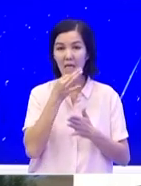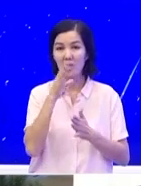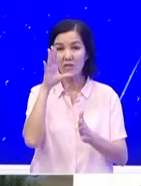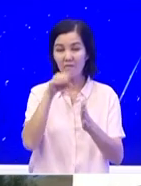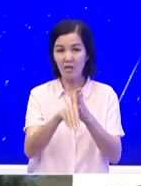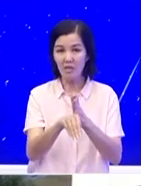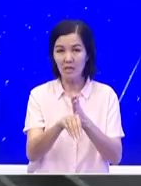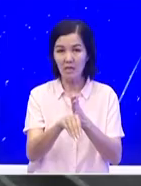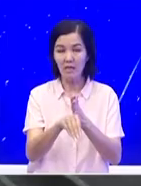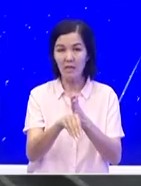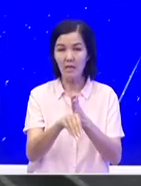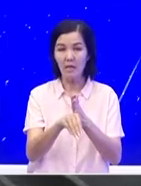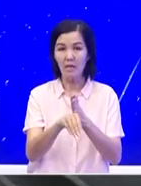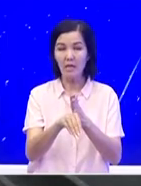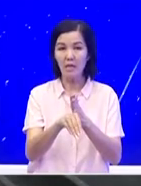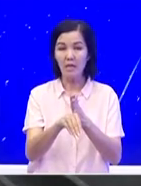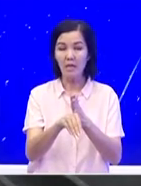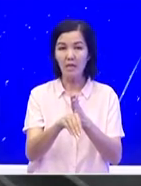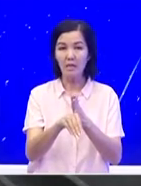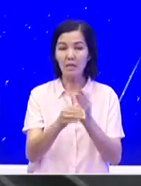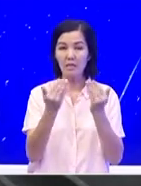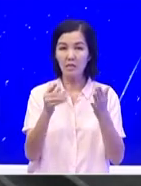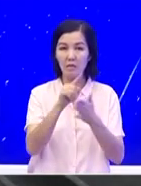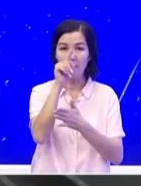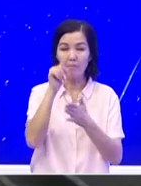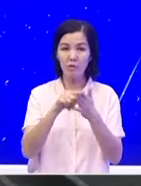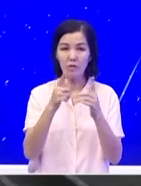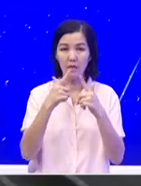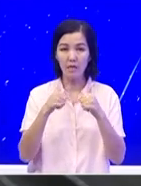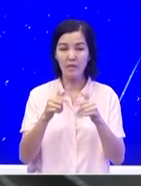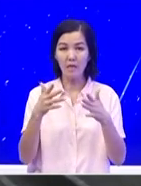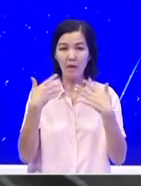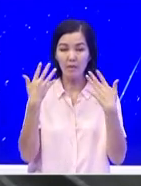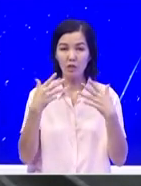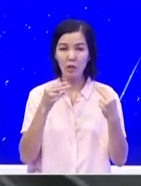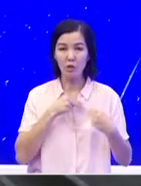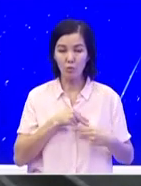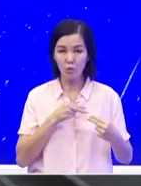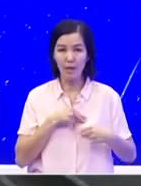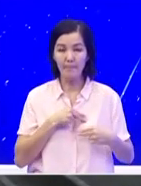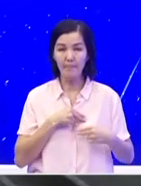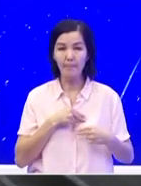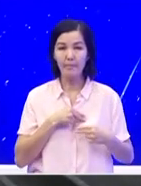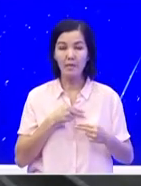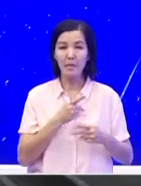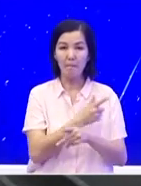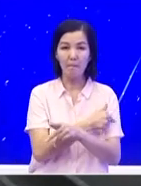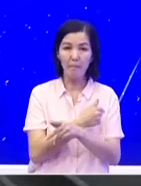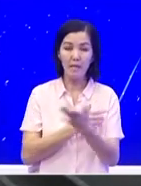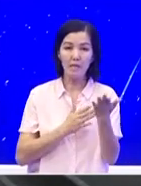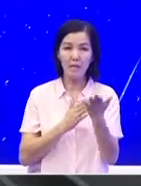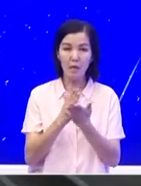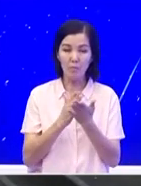в пандемию. И некоторые вопросы именно по организации, по облегчению труда для медицинских сотрудников. Мы